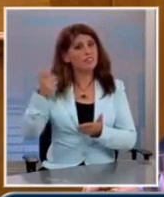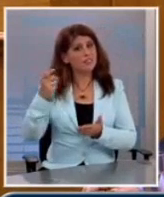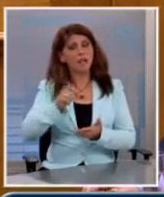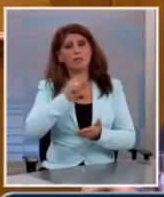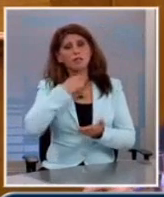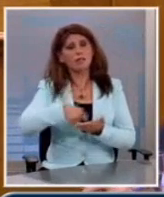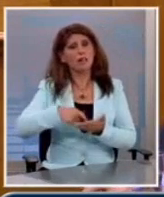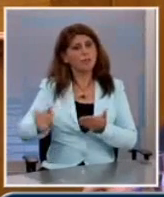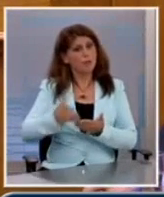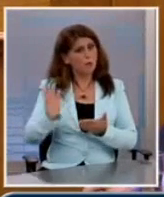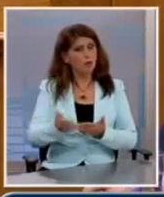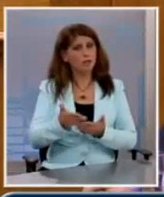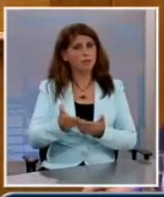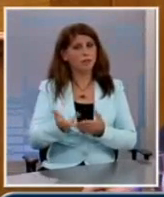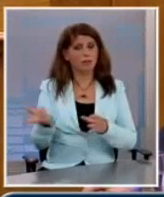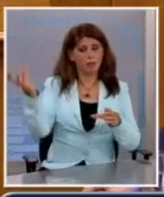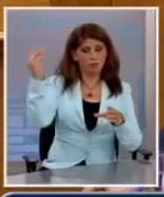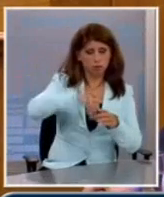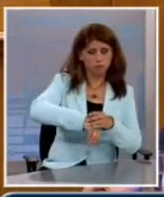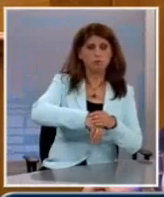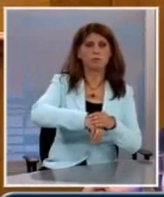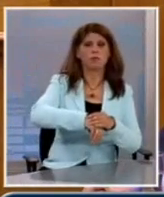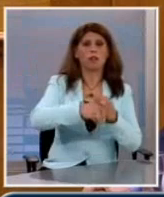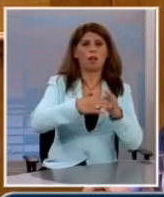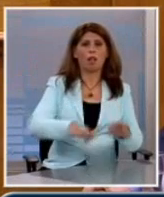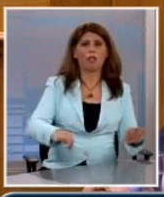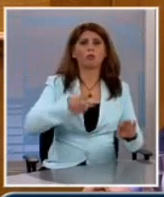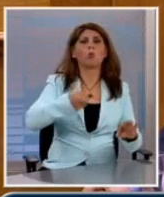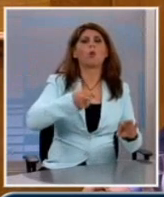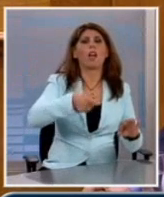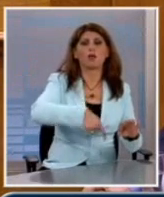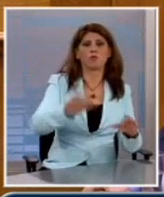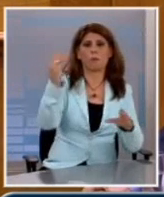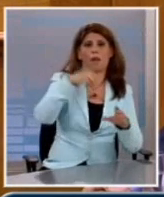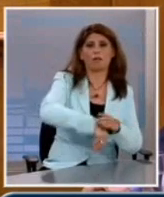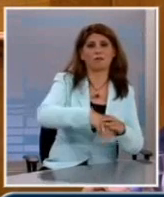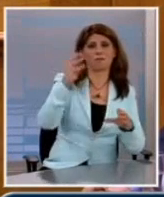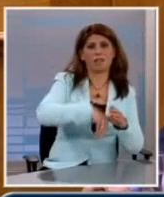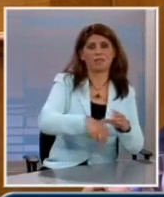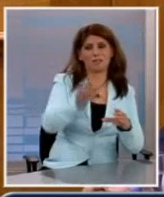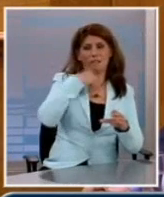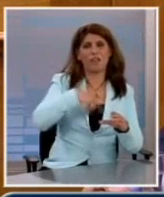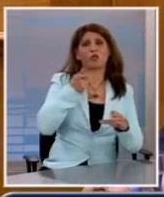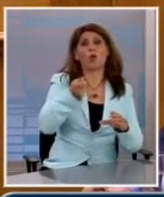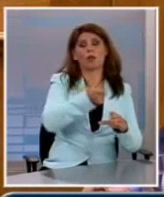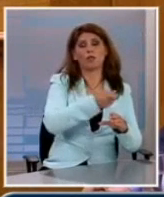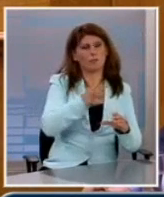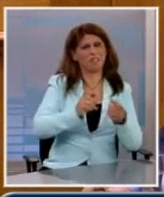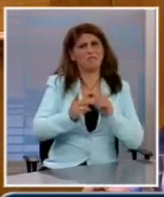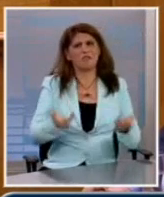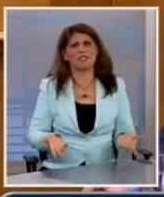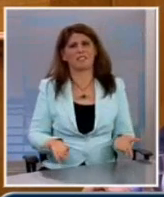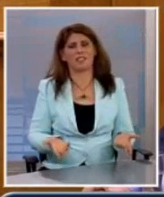μισθούς, τις απολύσεις και θα έπεφταν στο κουβά του χρέους. Αυτά είχατε συμφωνήσει. Και τα